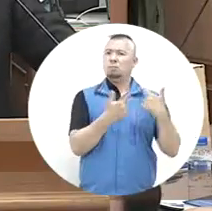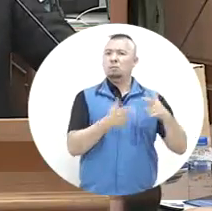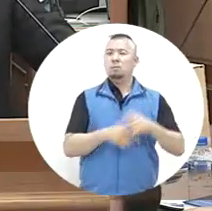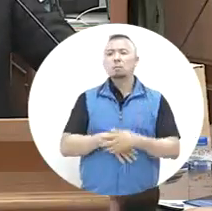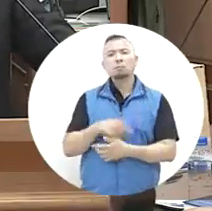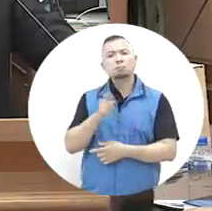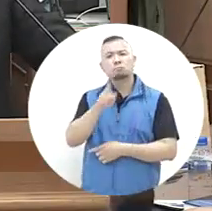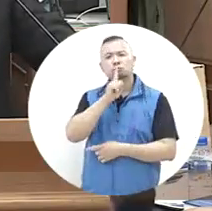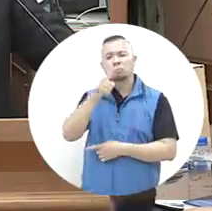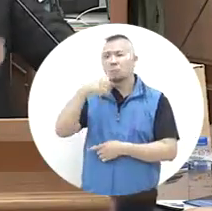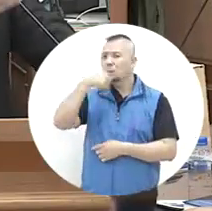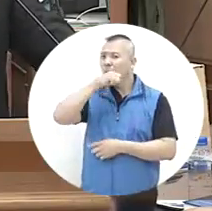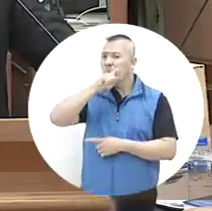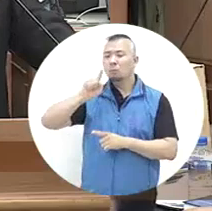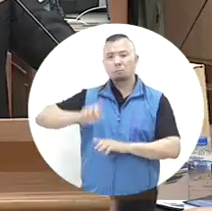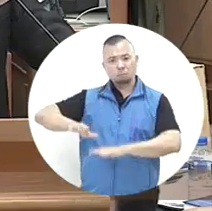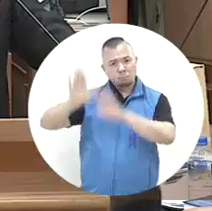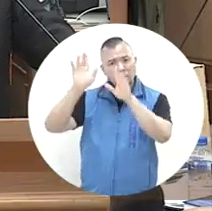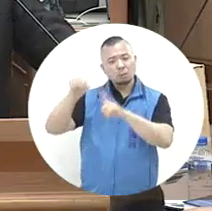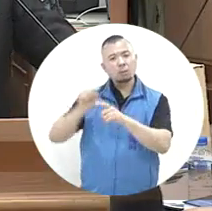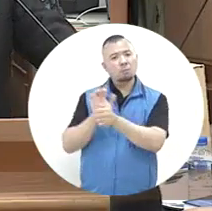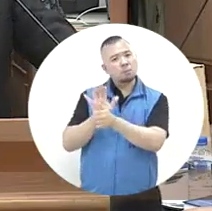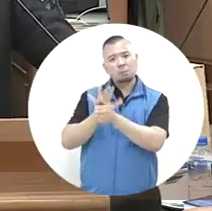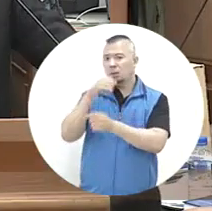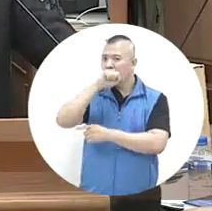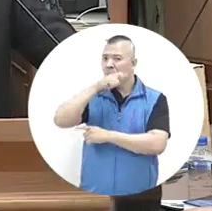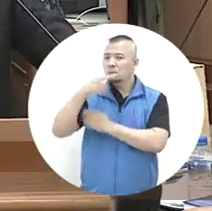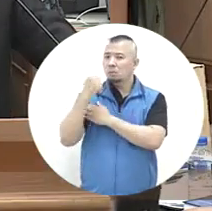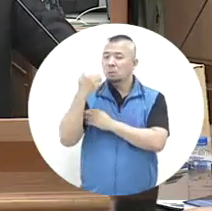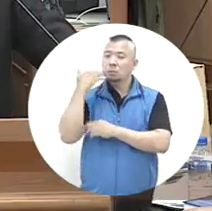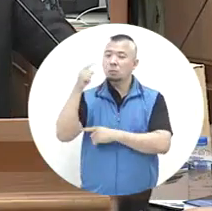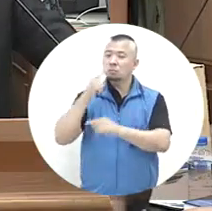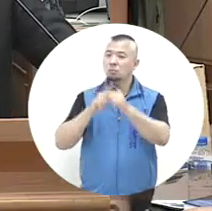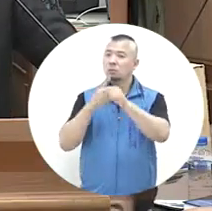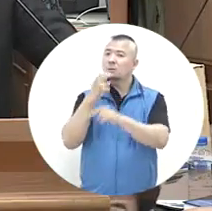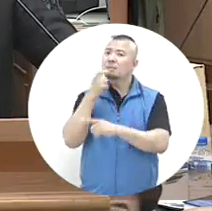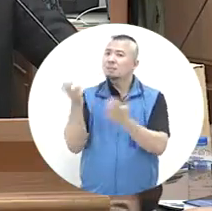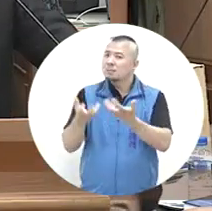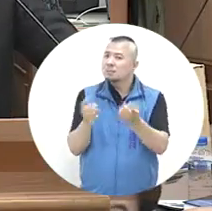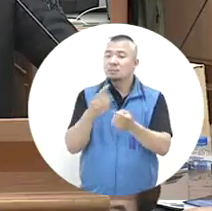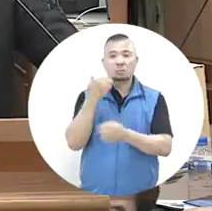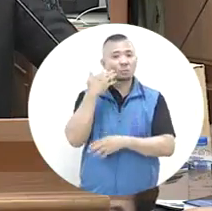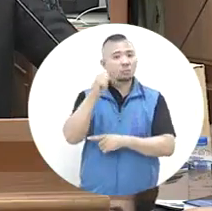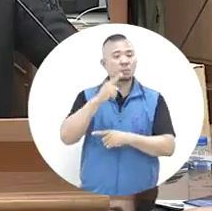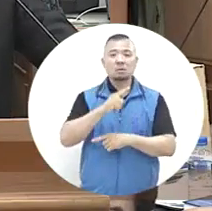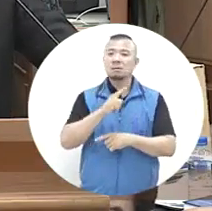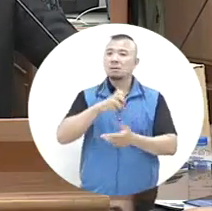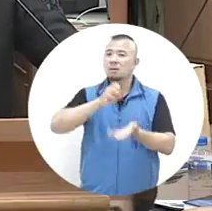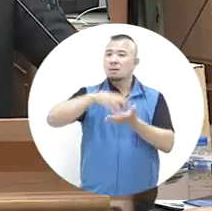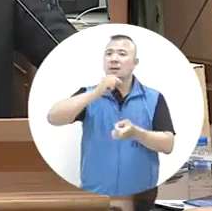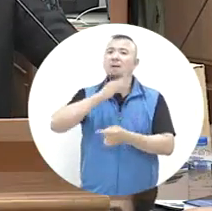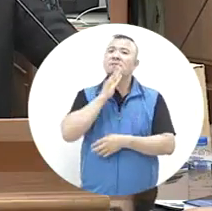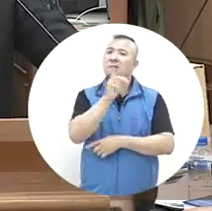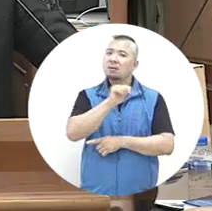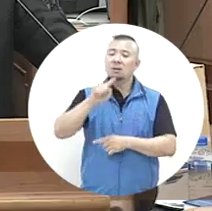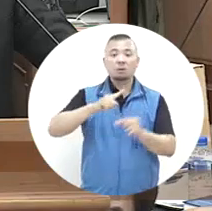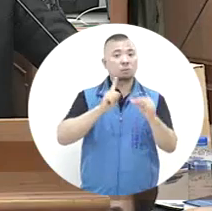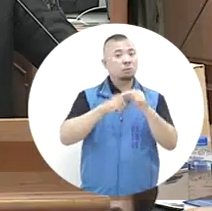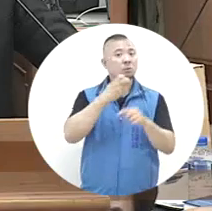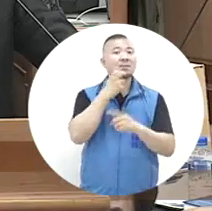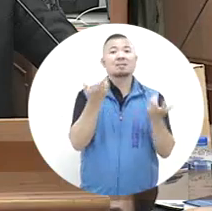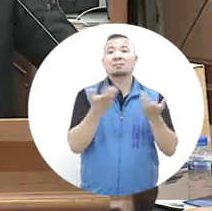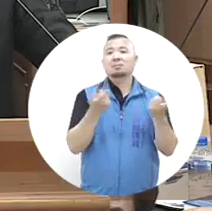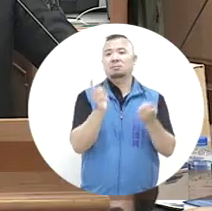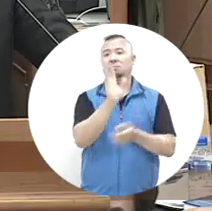更好啊，要为台湾做事啊，所以只要是涉及中央的事情，只要是涉及核废料的事情，都是中央的事，都不是你的